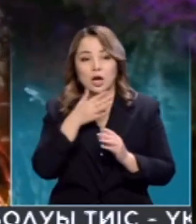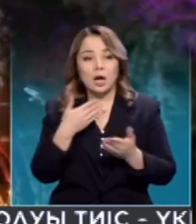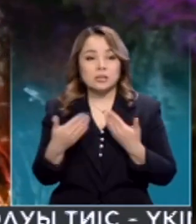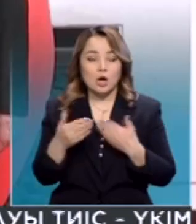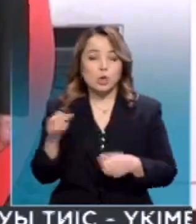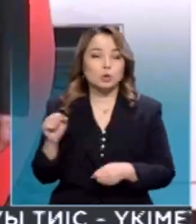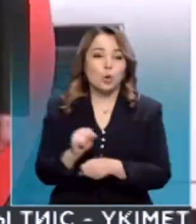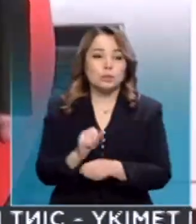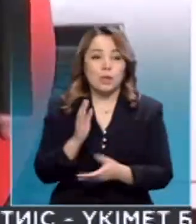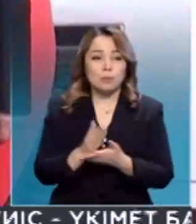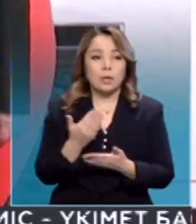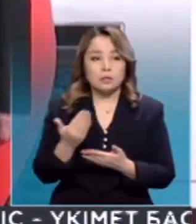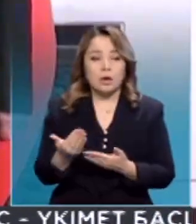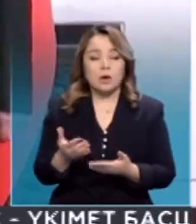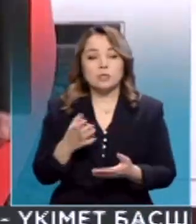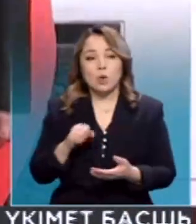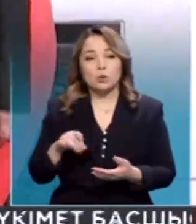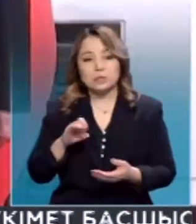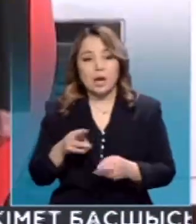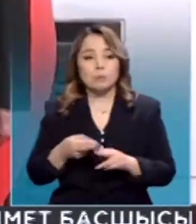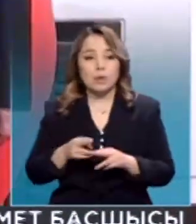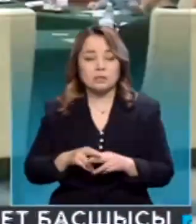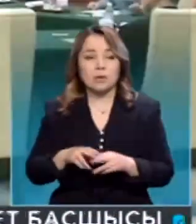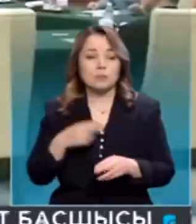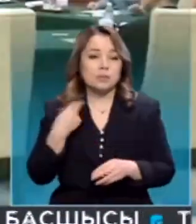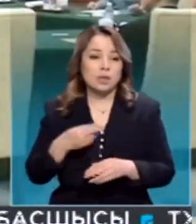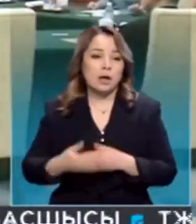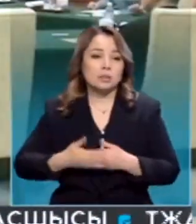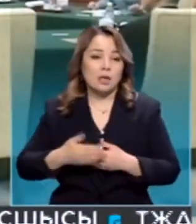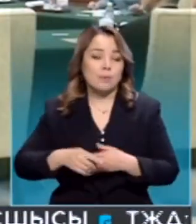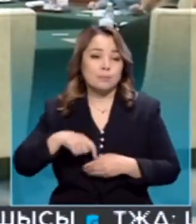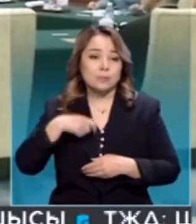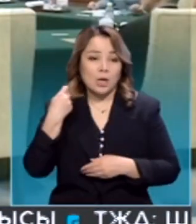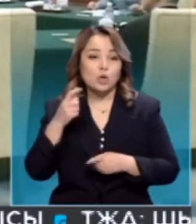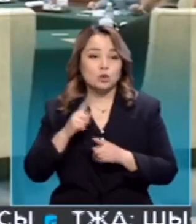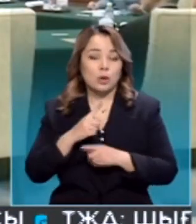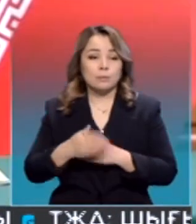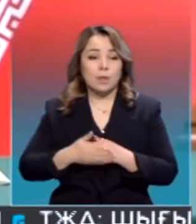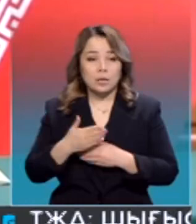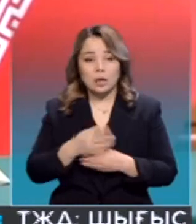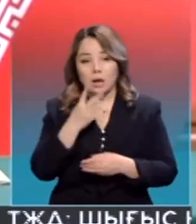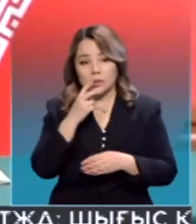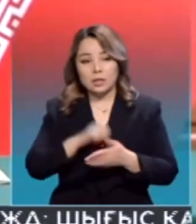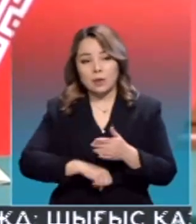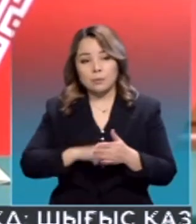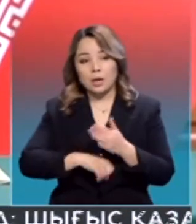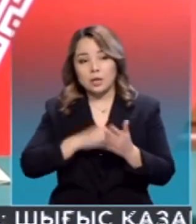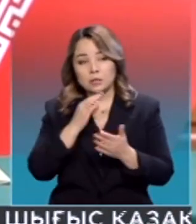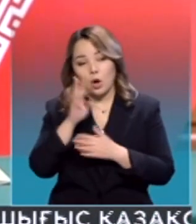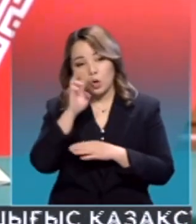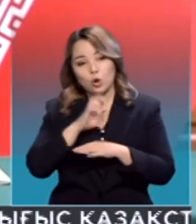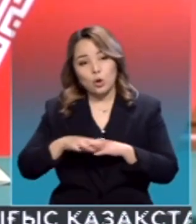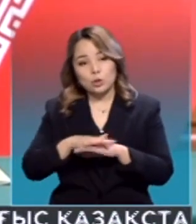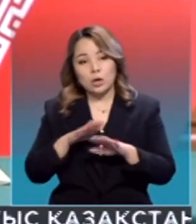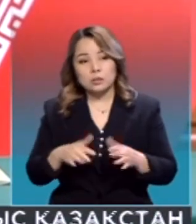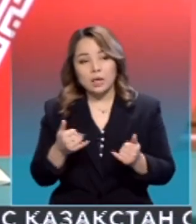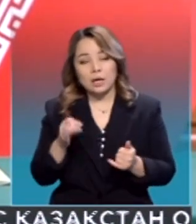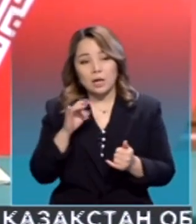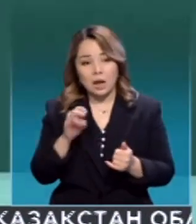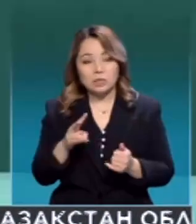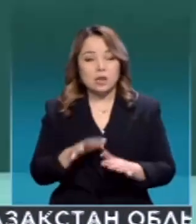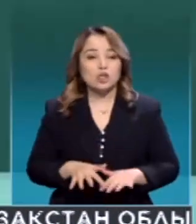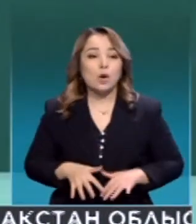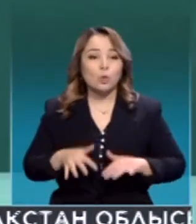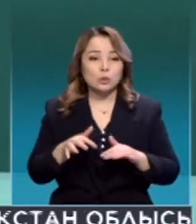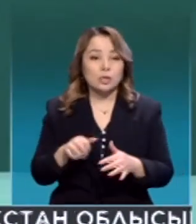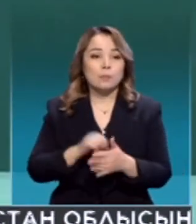еді. Бұған Саудияда діни қызметкердің өлім жазасына кесілуі себеп болды. Бұл оқиғадан кейін осы корольдіктің Ирандағы елшілігіне